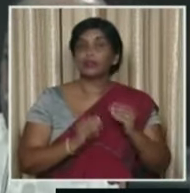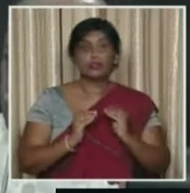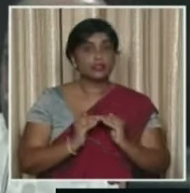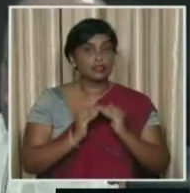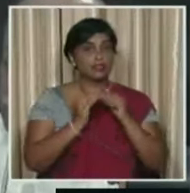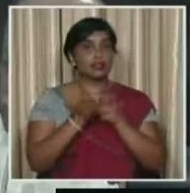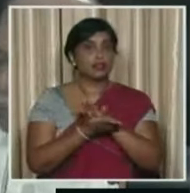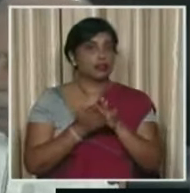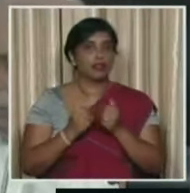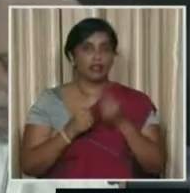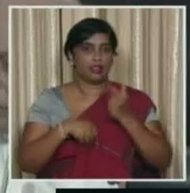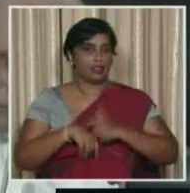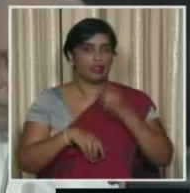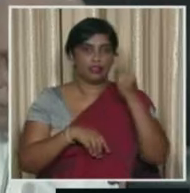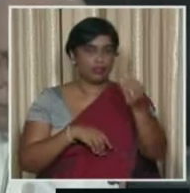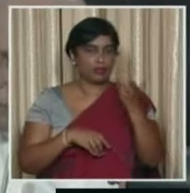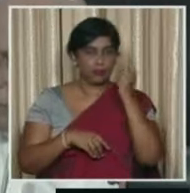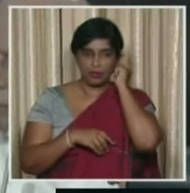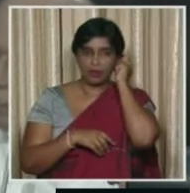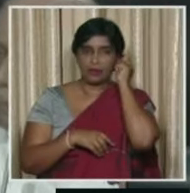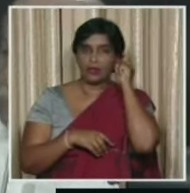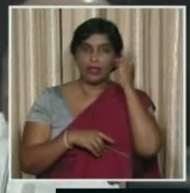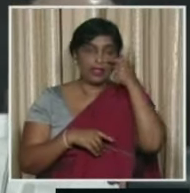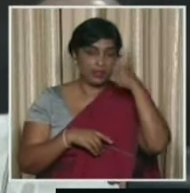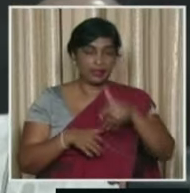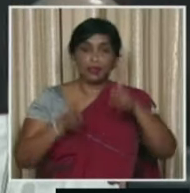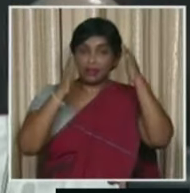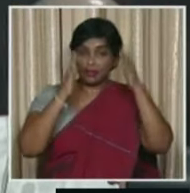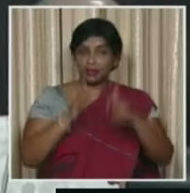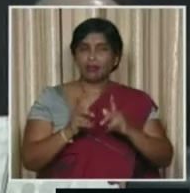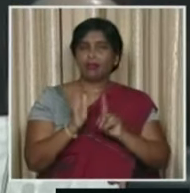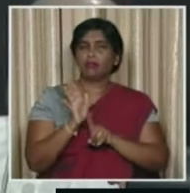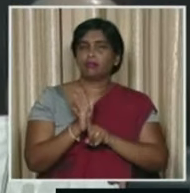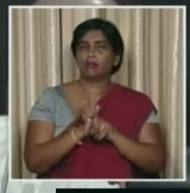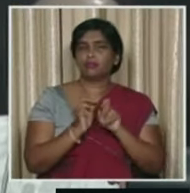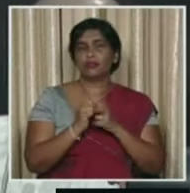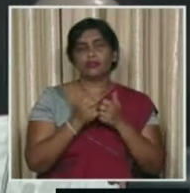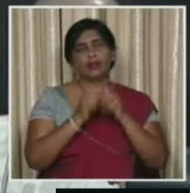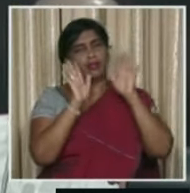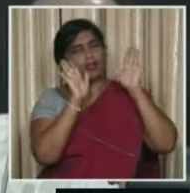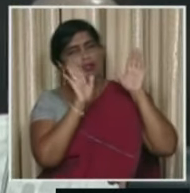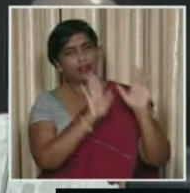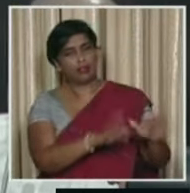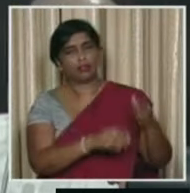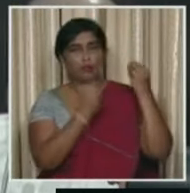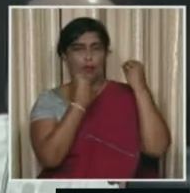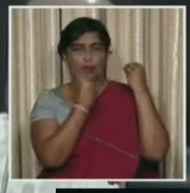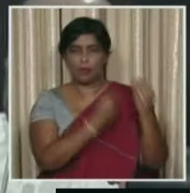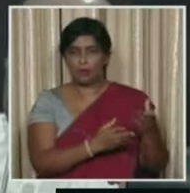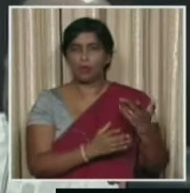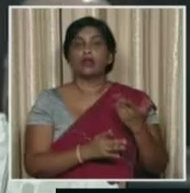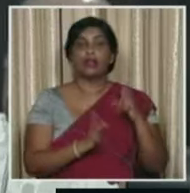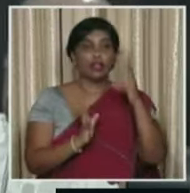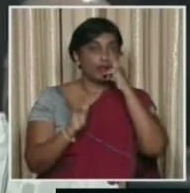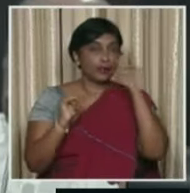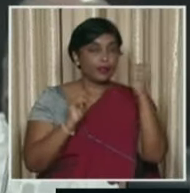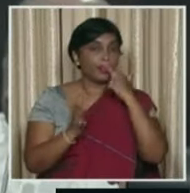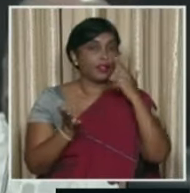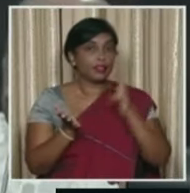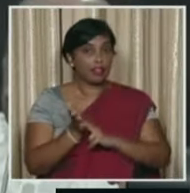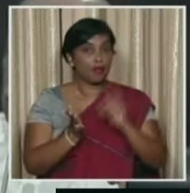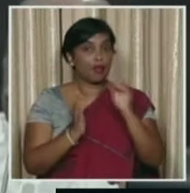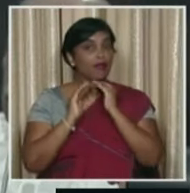ඉඩ දුන්නේ නැහැ. ඒ තෙල් ටැංකිය දිරාපත්වන්නේ ඉඩ ඇරියා වගේ ඔවුන්ට අවශ්‍ය නුවර එළියේ තැපැල්